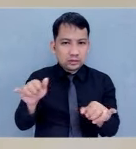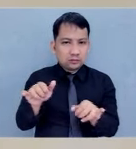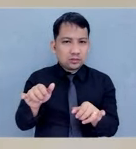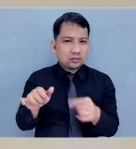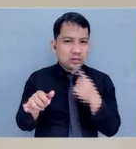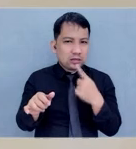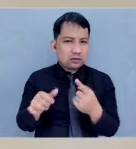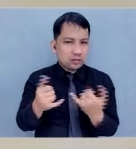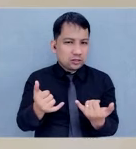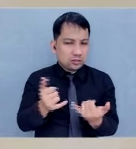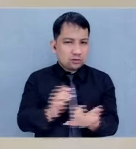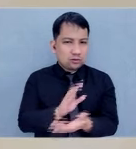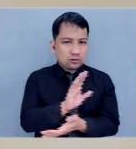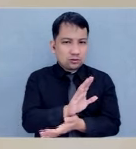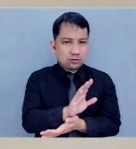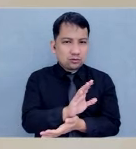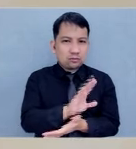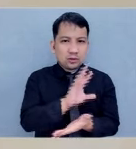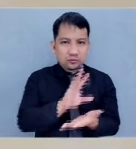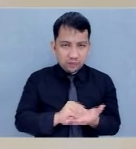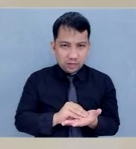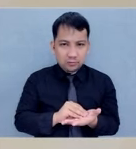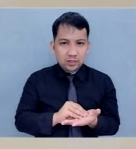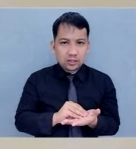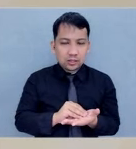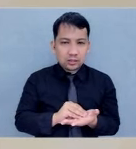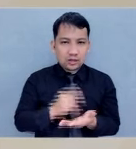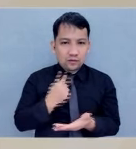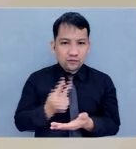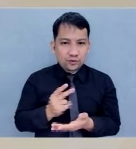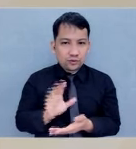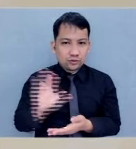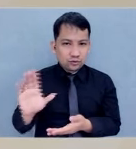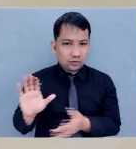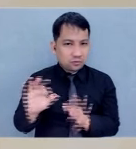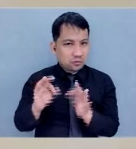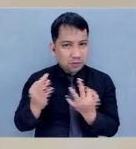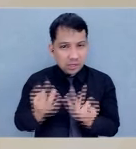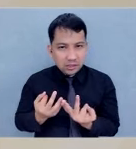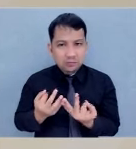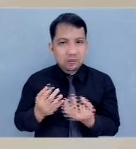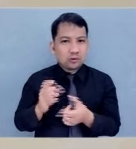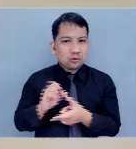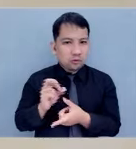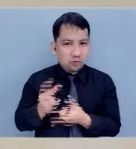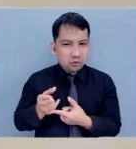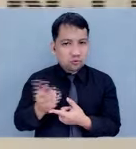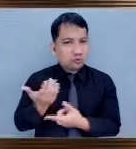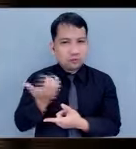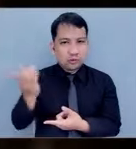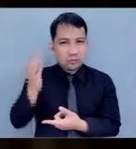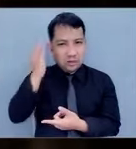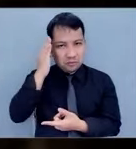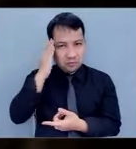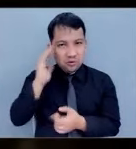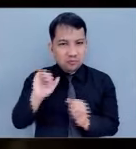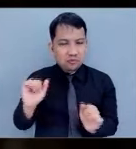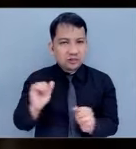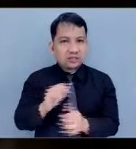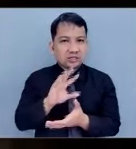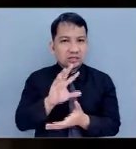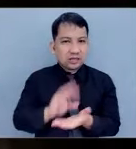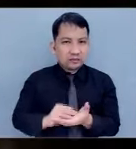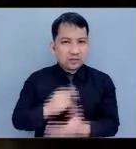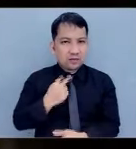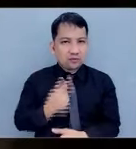time, it will mimic the voice of kung pwedeng ka mag-anak mo or somebody na kakilala mo. Wala pa naman